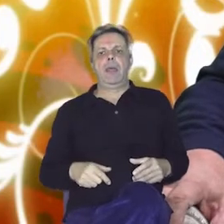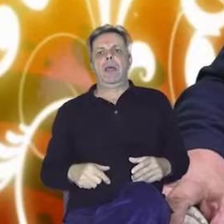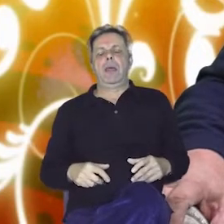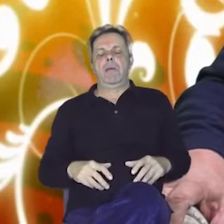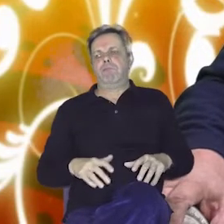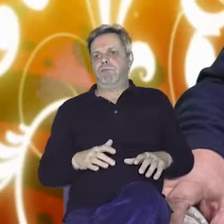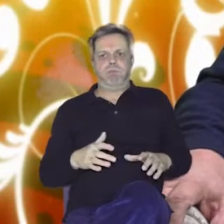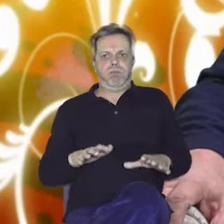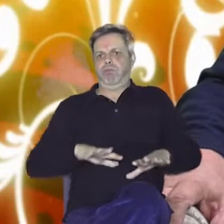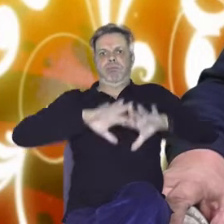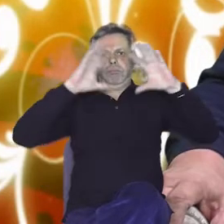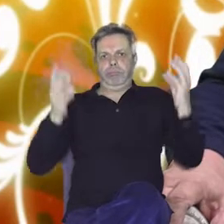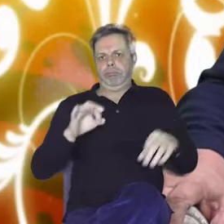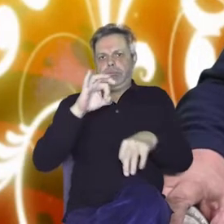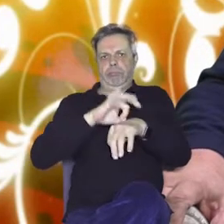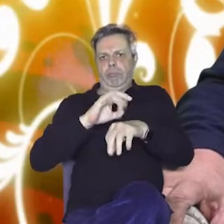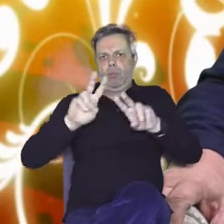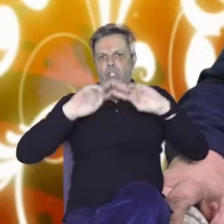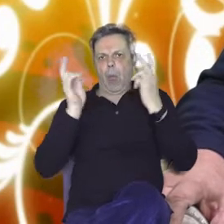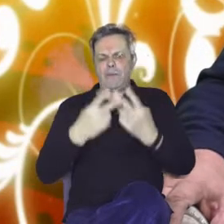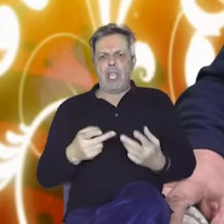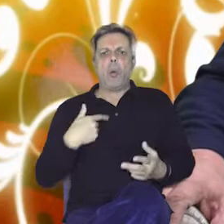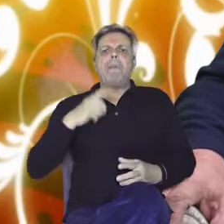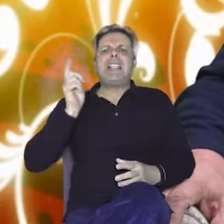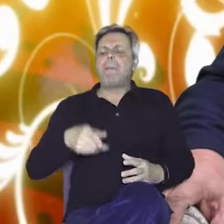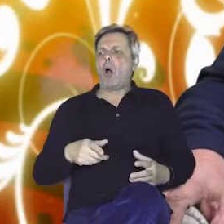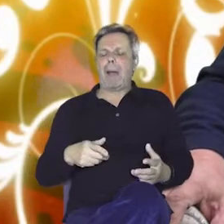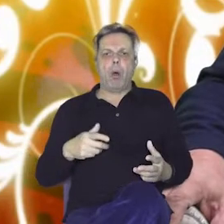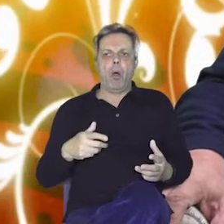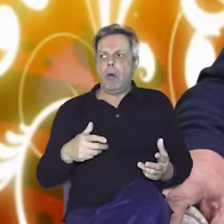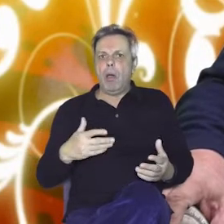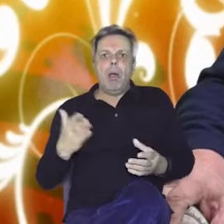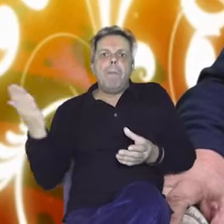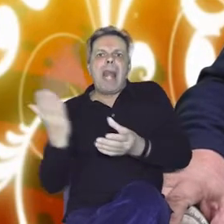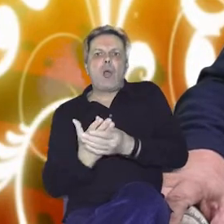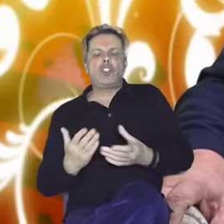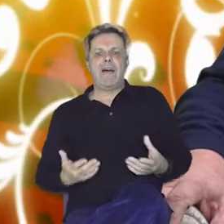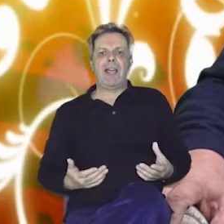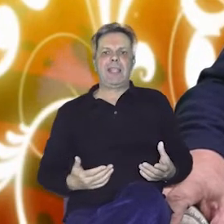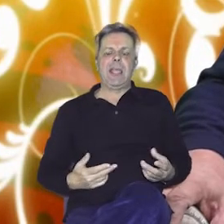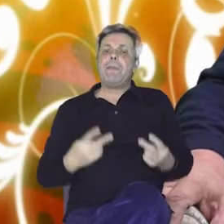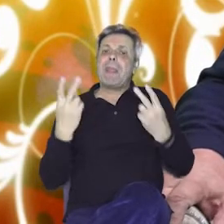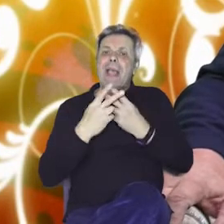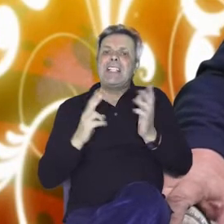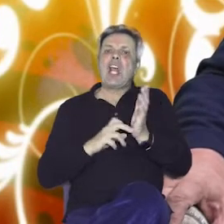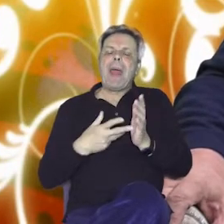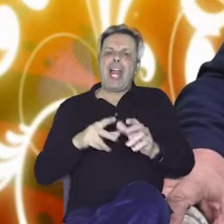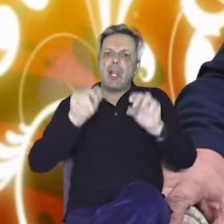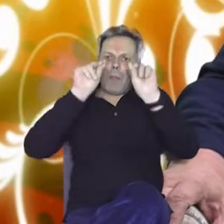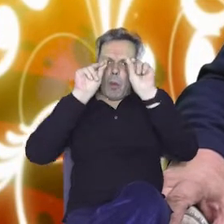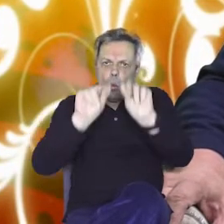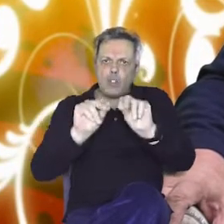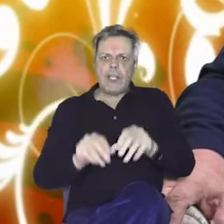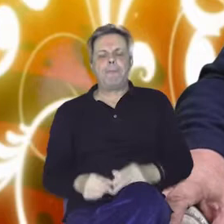interkontinentalne suradnje u medicini i mi se svi moramo na neki način prilagođavati, na sličan način podučavati,